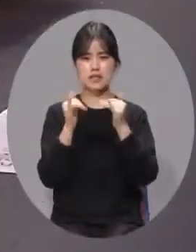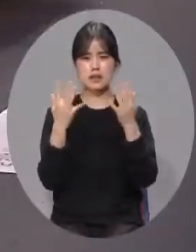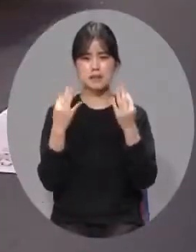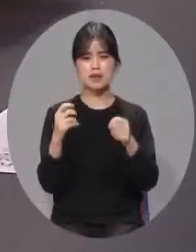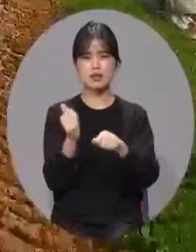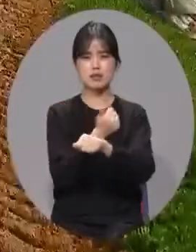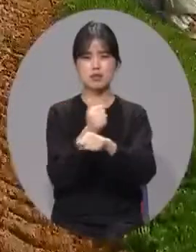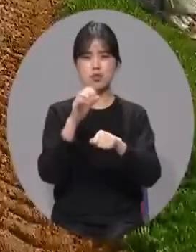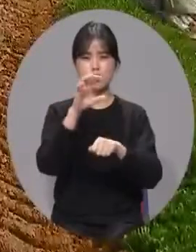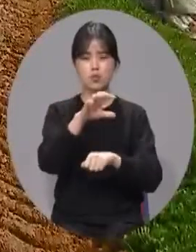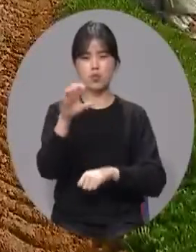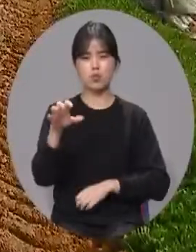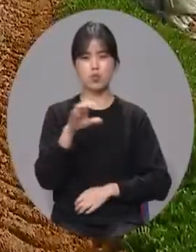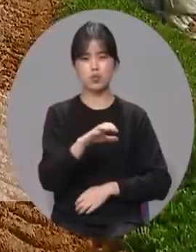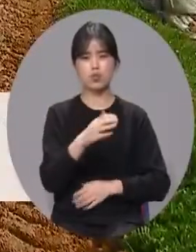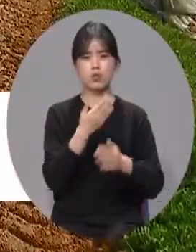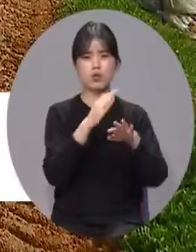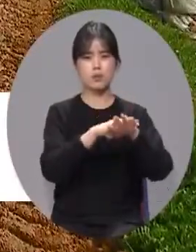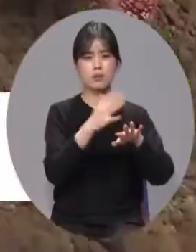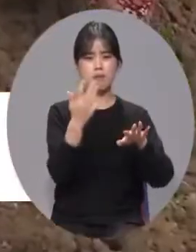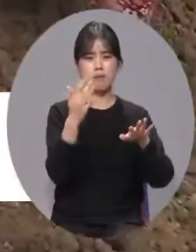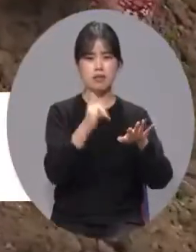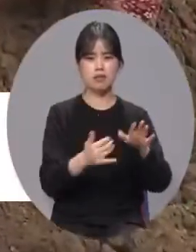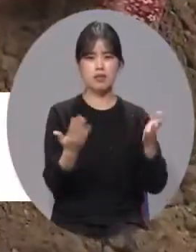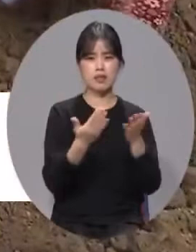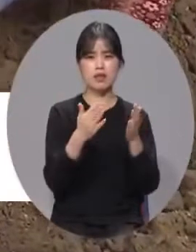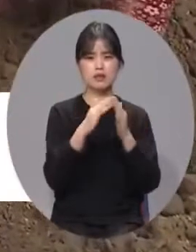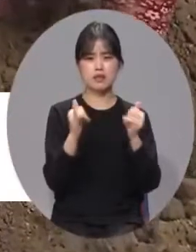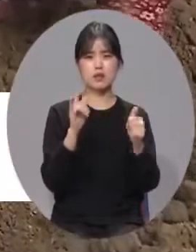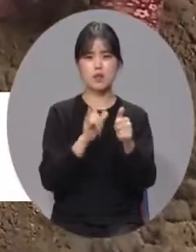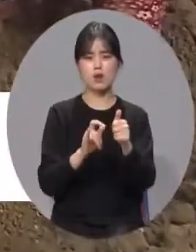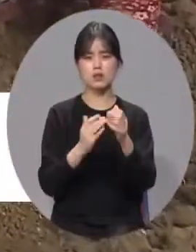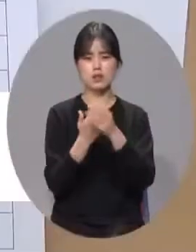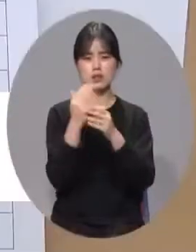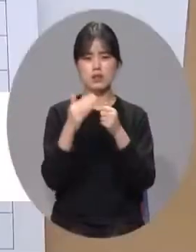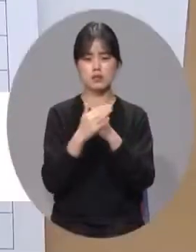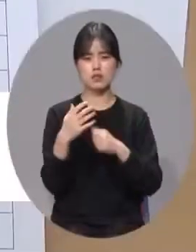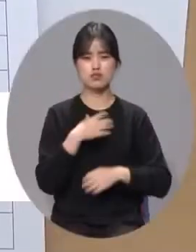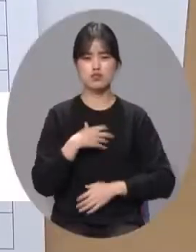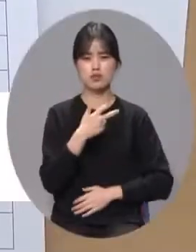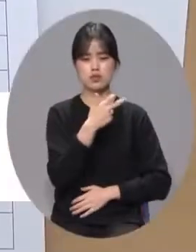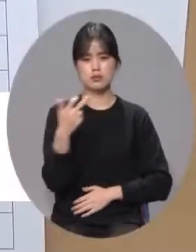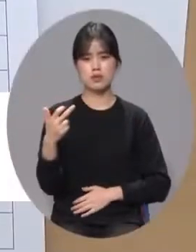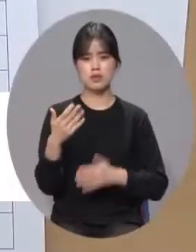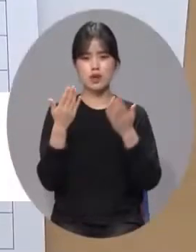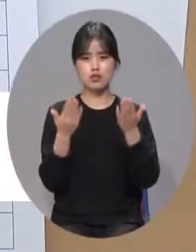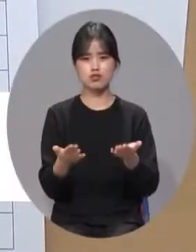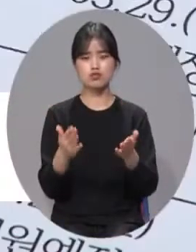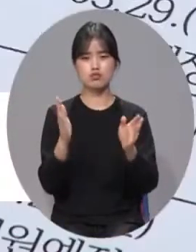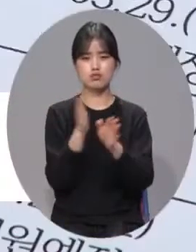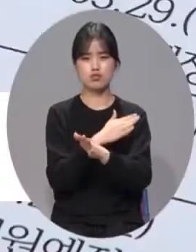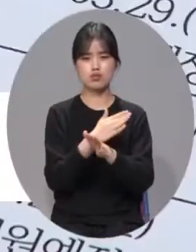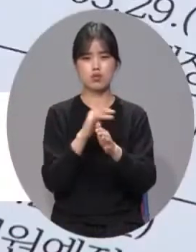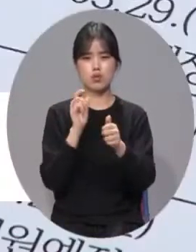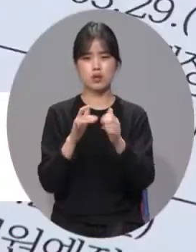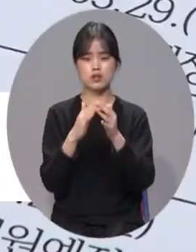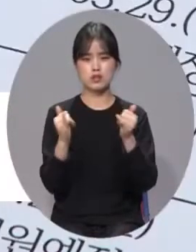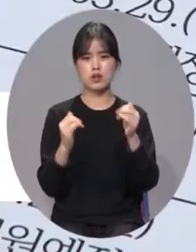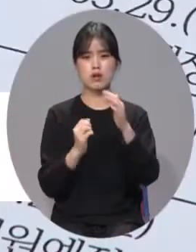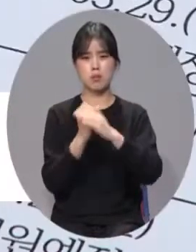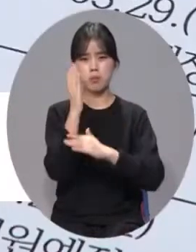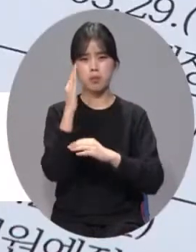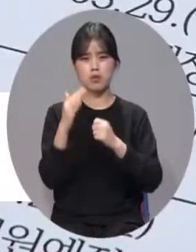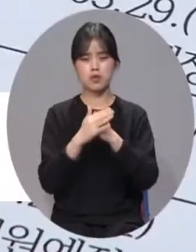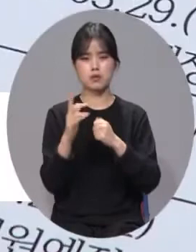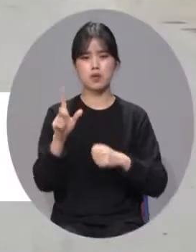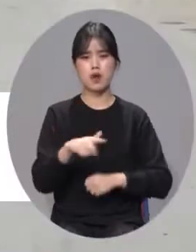다중이용시설과 영농 관련 확진자가 잇따라 우려가 커지고 있습니다. 휴일을 기점으로 확진자가 늘어나더니 하루 확진자가